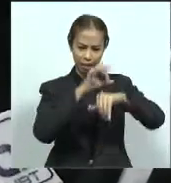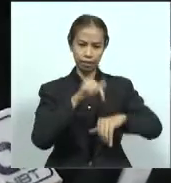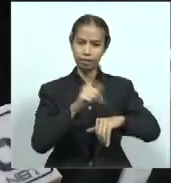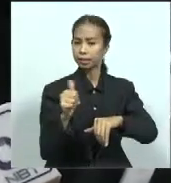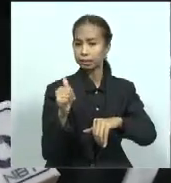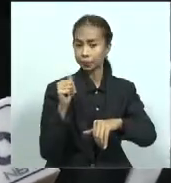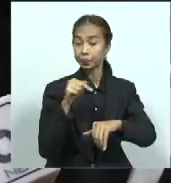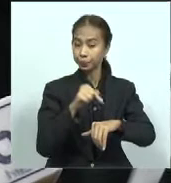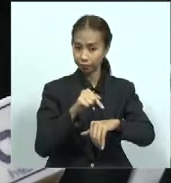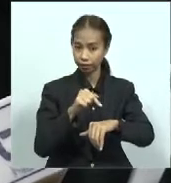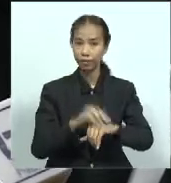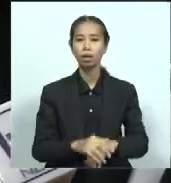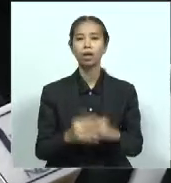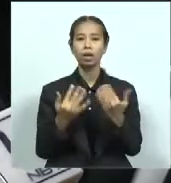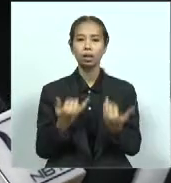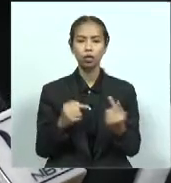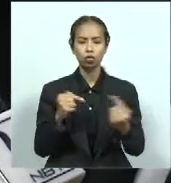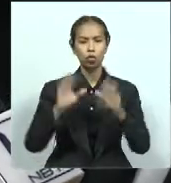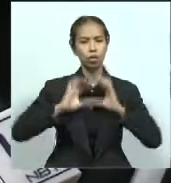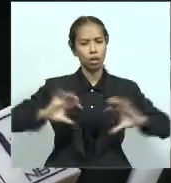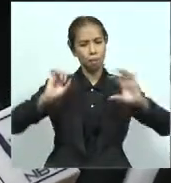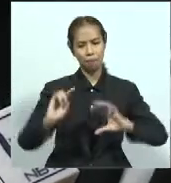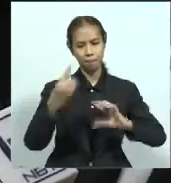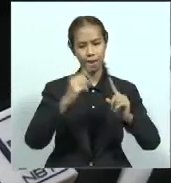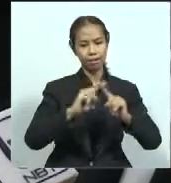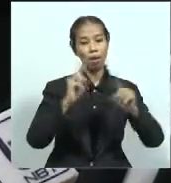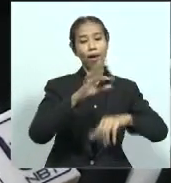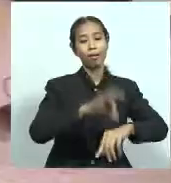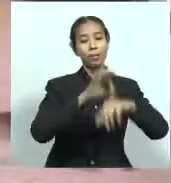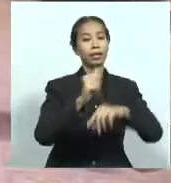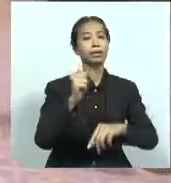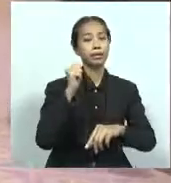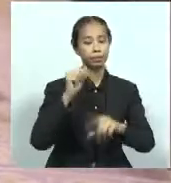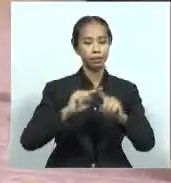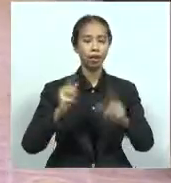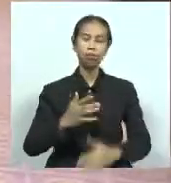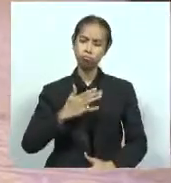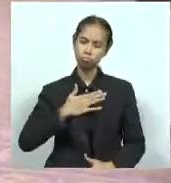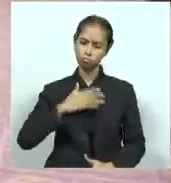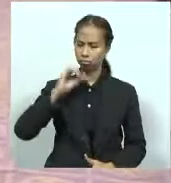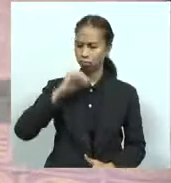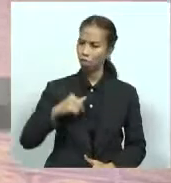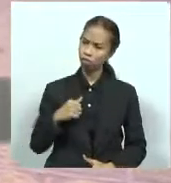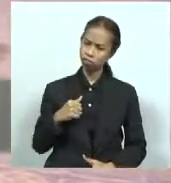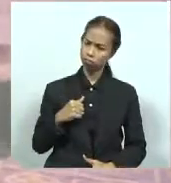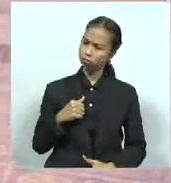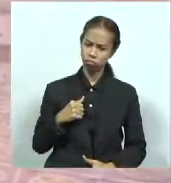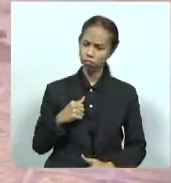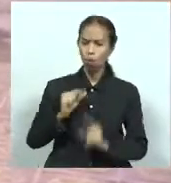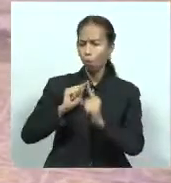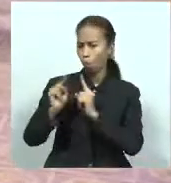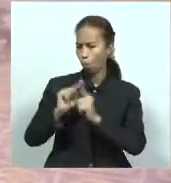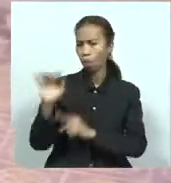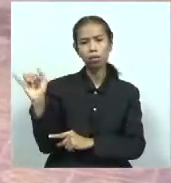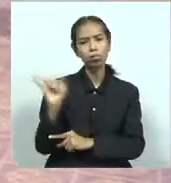กระทรวงมหาดไทยในรัฐบาลใหม่ต่อเหมือนเดิมเลยซึ่งท่านก็ระบุว่ายังไม่มีการทาบทามแต่อย่างใดนะครับ